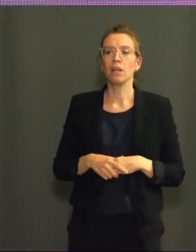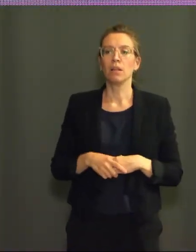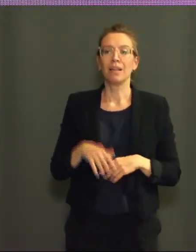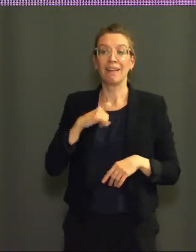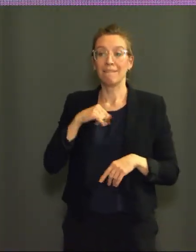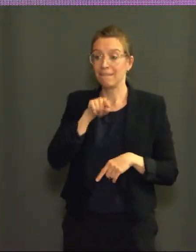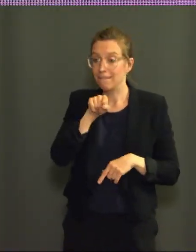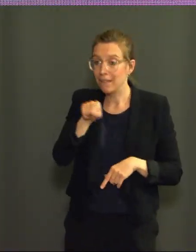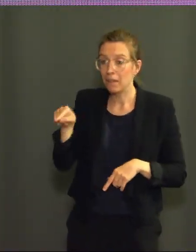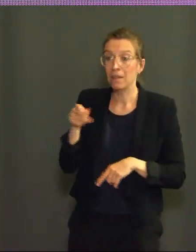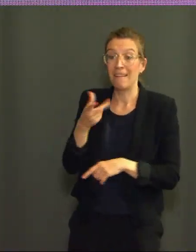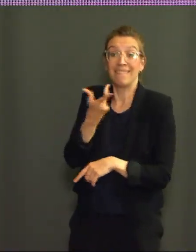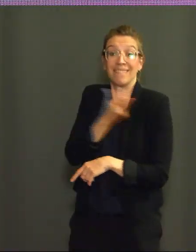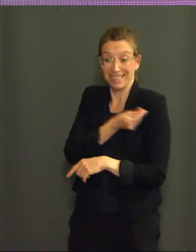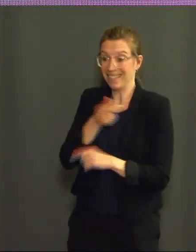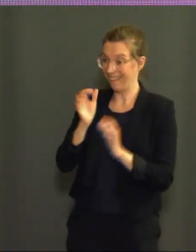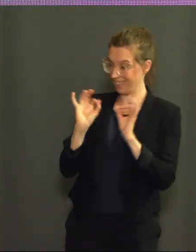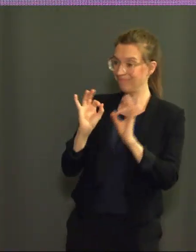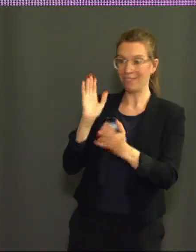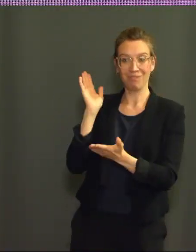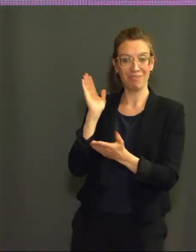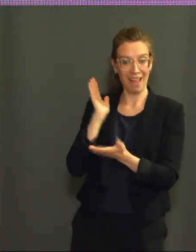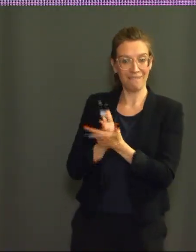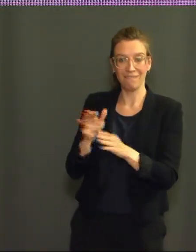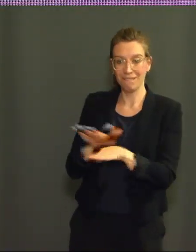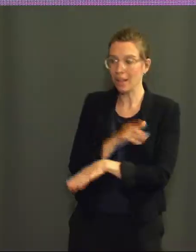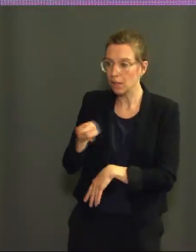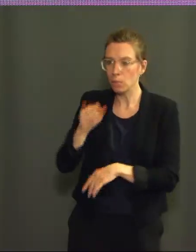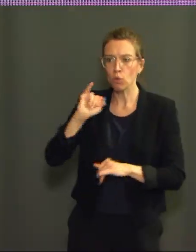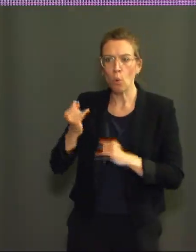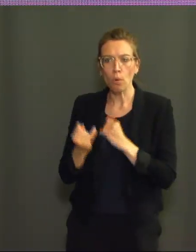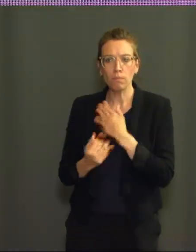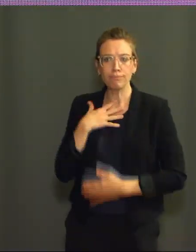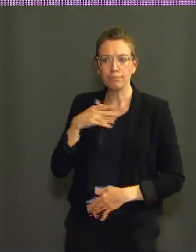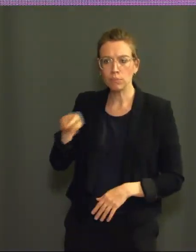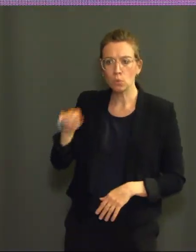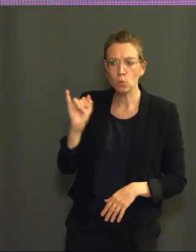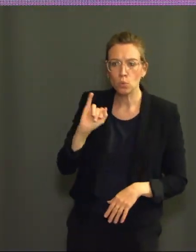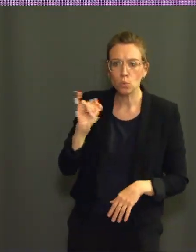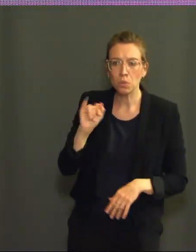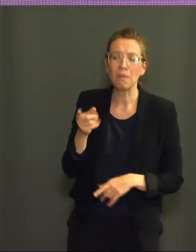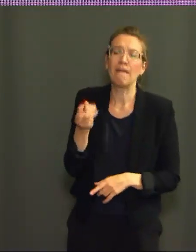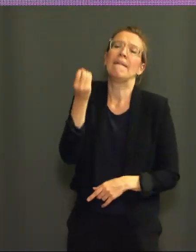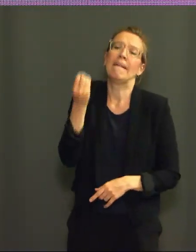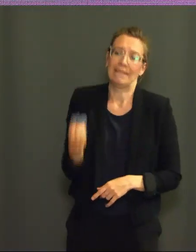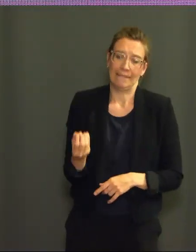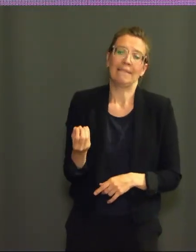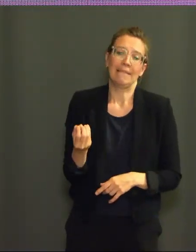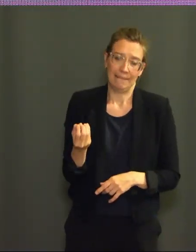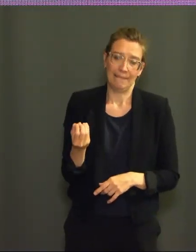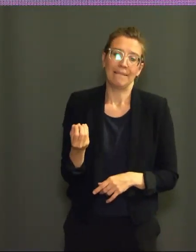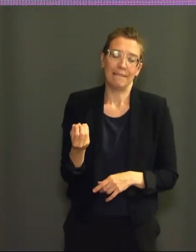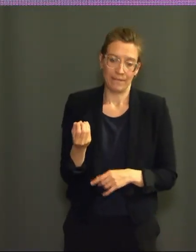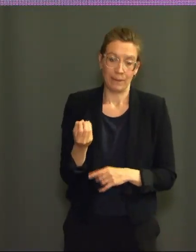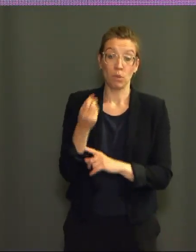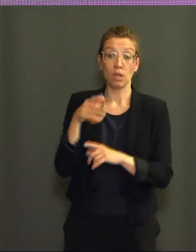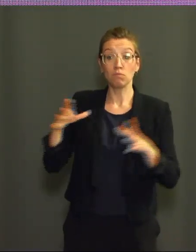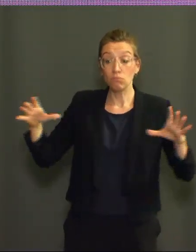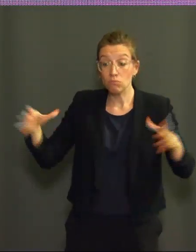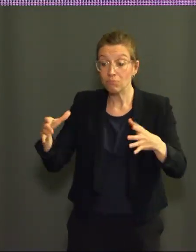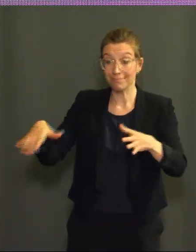Bovendien zien we ook dat in het merendeel van de gevallen, of meer dan 2/3 van de doorbraakinfecties, geen symptomen gezien